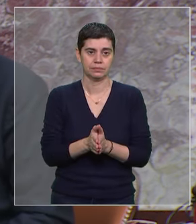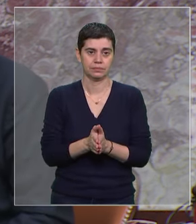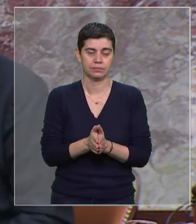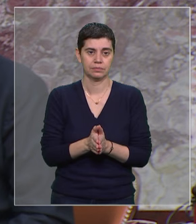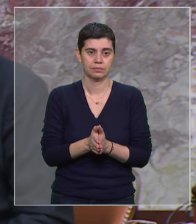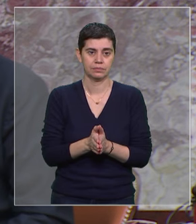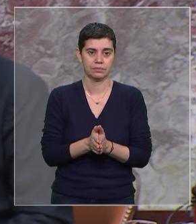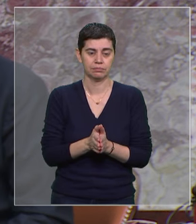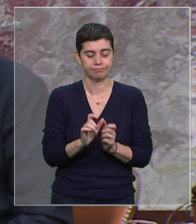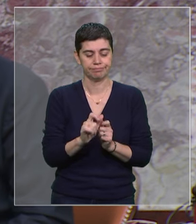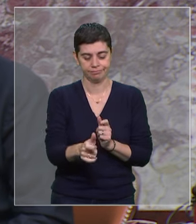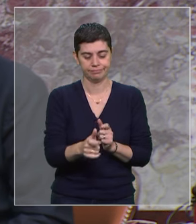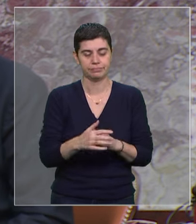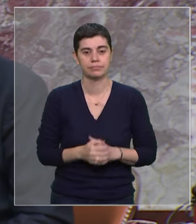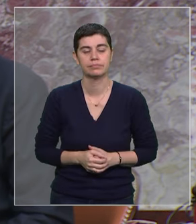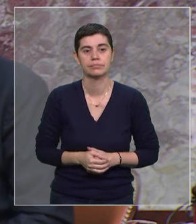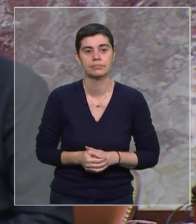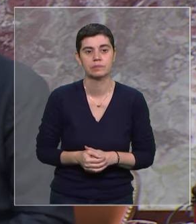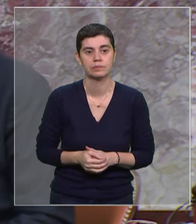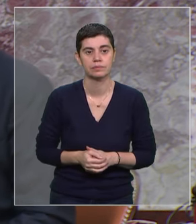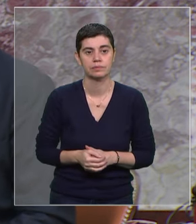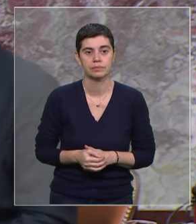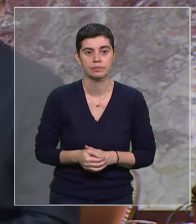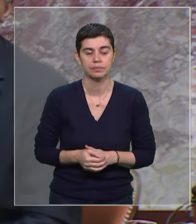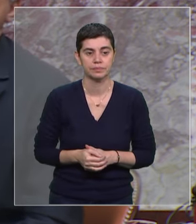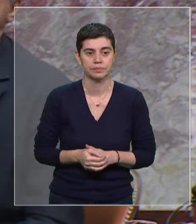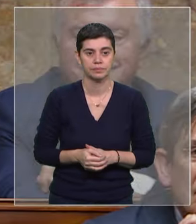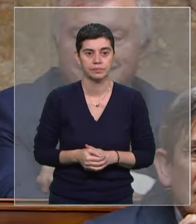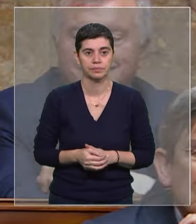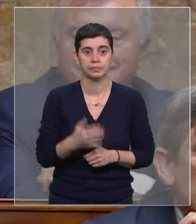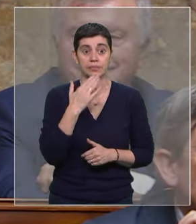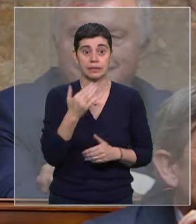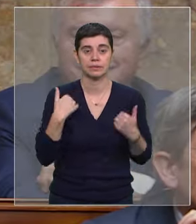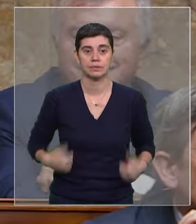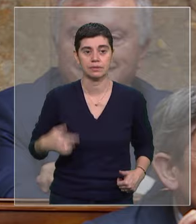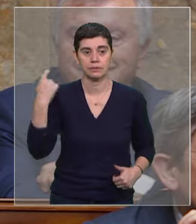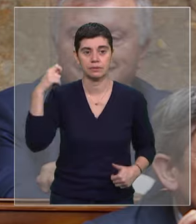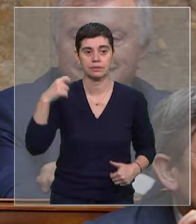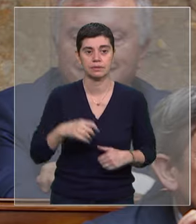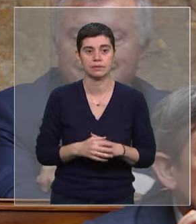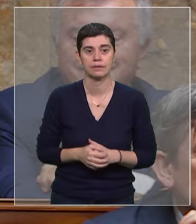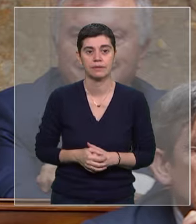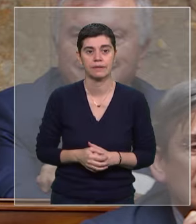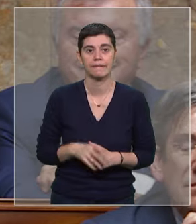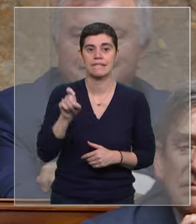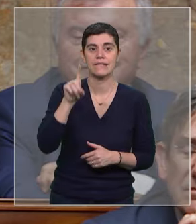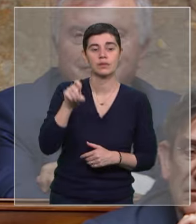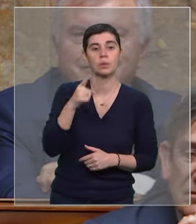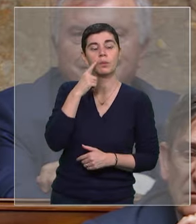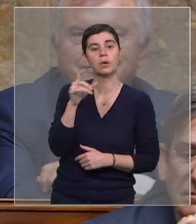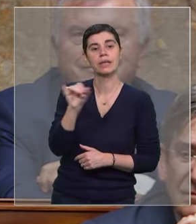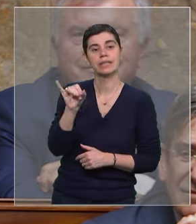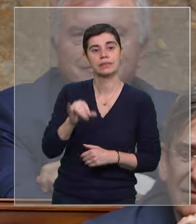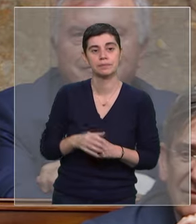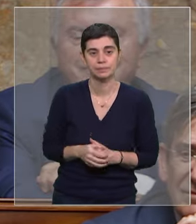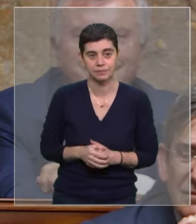Monsieur Laurent Esquenet-Gox pour le groupe démocrate. Merci Madame la Présidente. Ma question s'adresse à Prisca